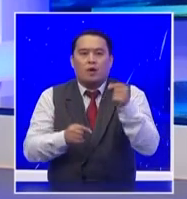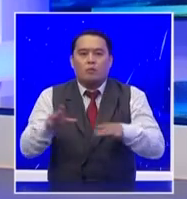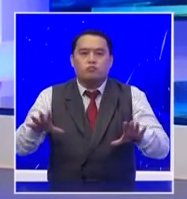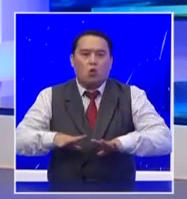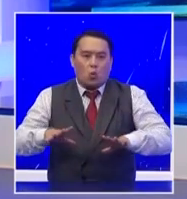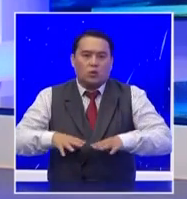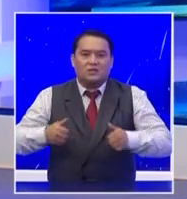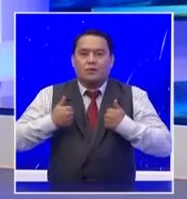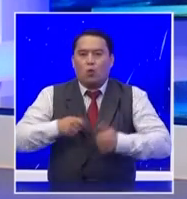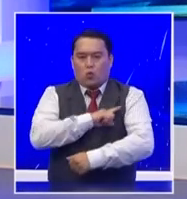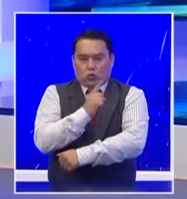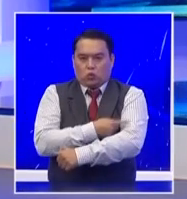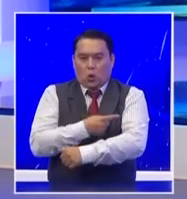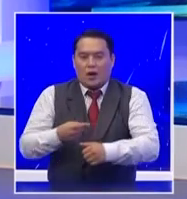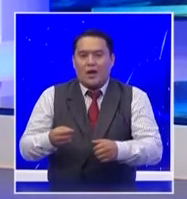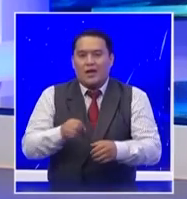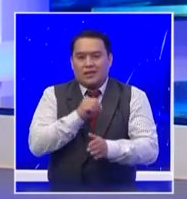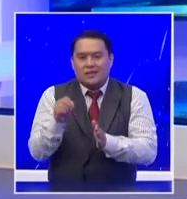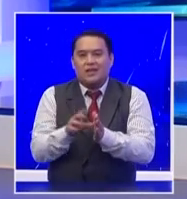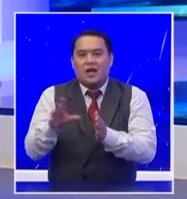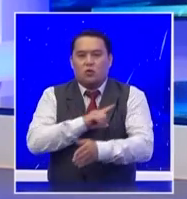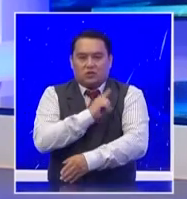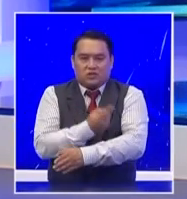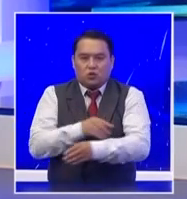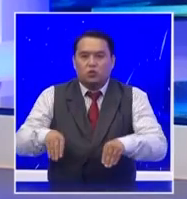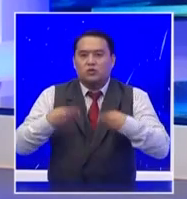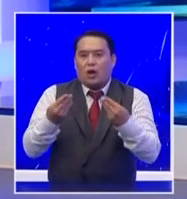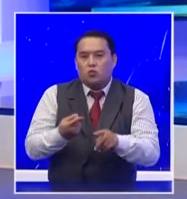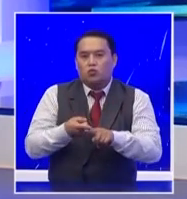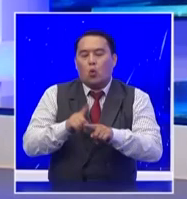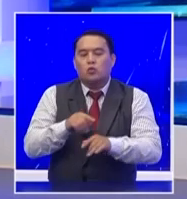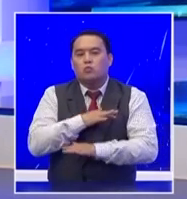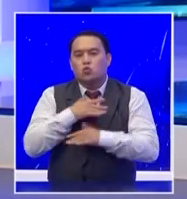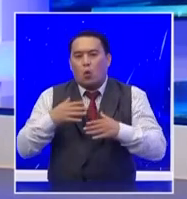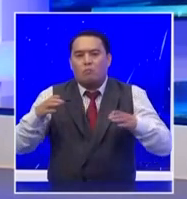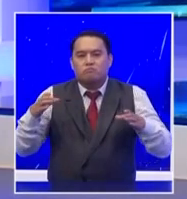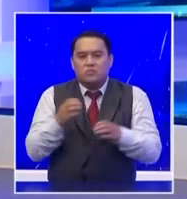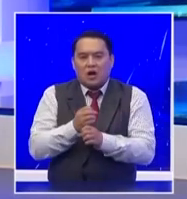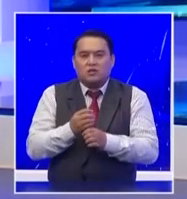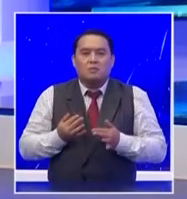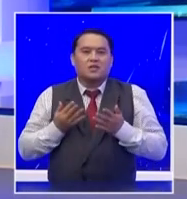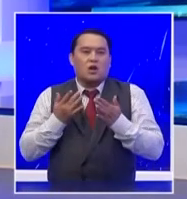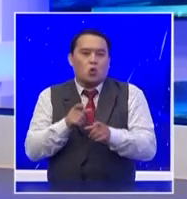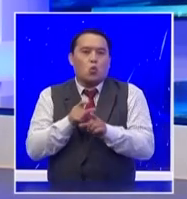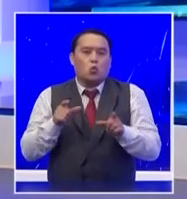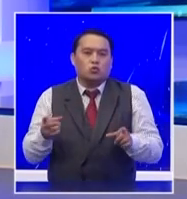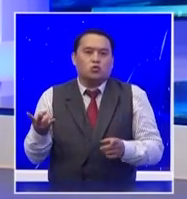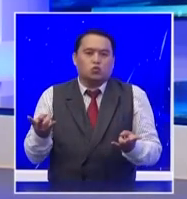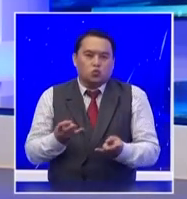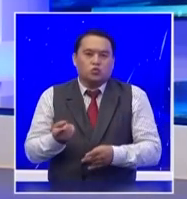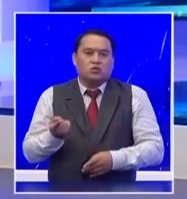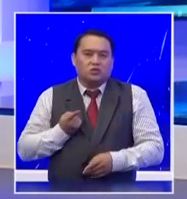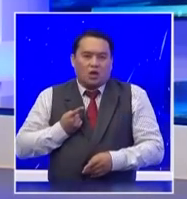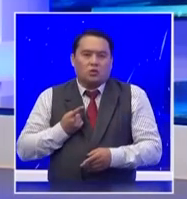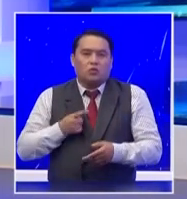укрепляет иммунную систему и придает энергию. А так как производителей в регионе намного меньше, чем потребителей, людям приходится даже